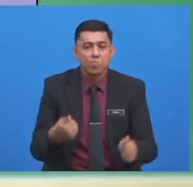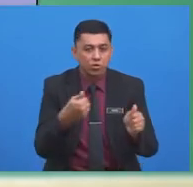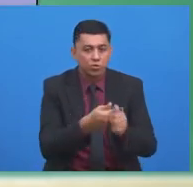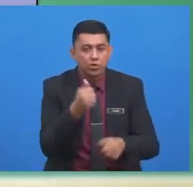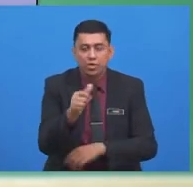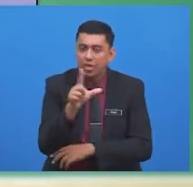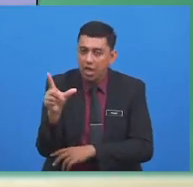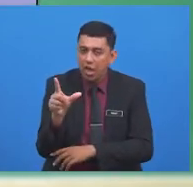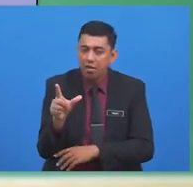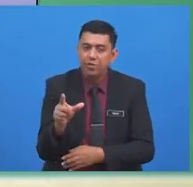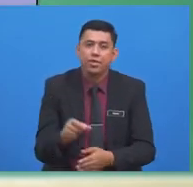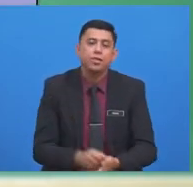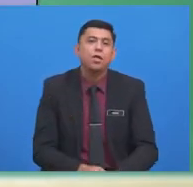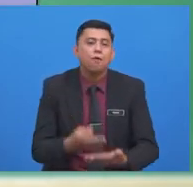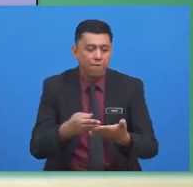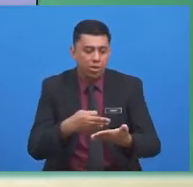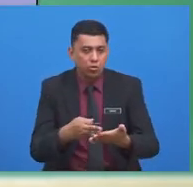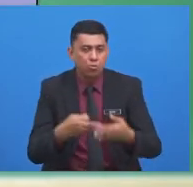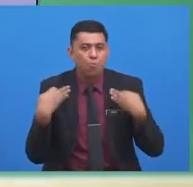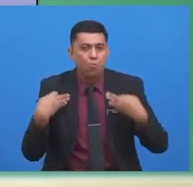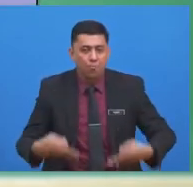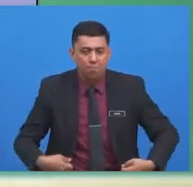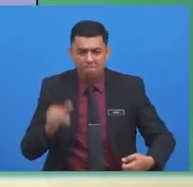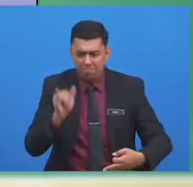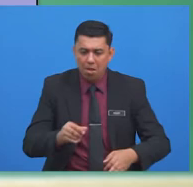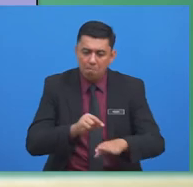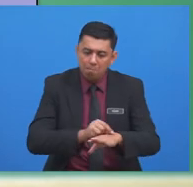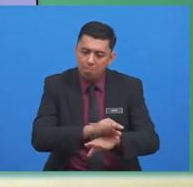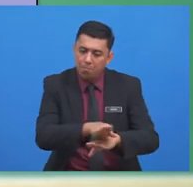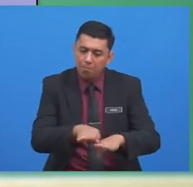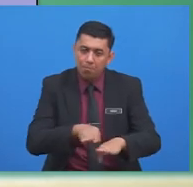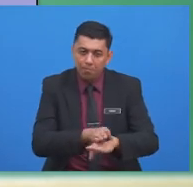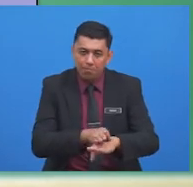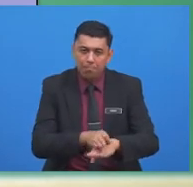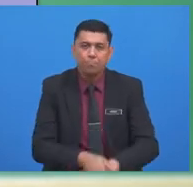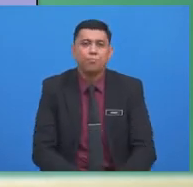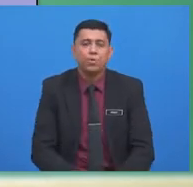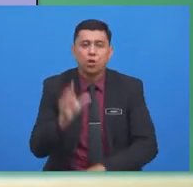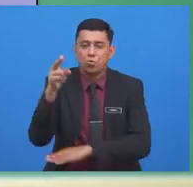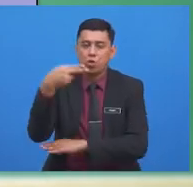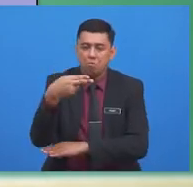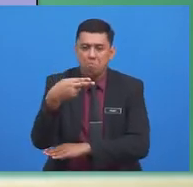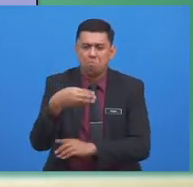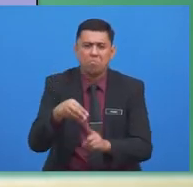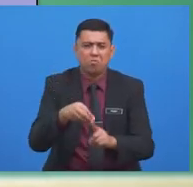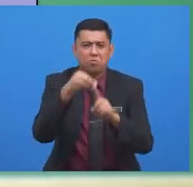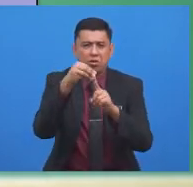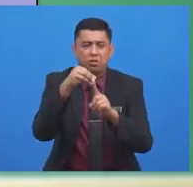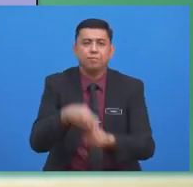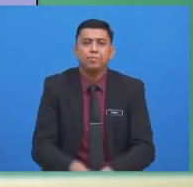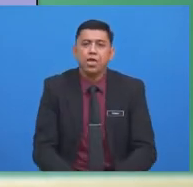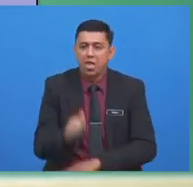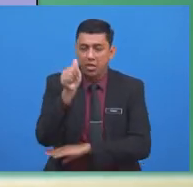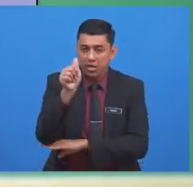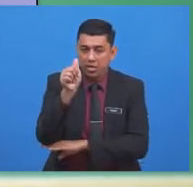Berikut ialah faktor fizikal yang mempengaruhi Lulu Hawa kecuali A.